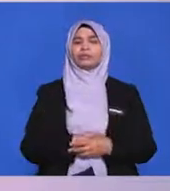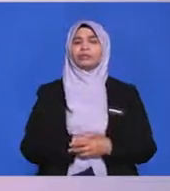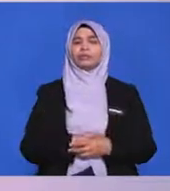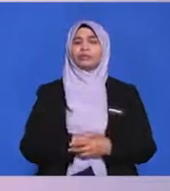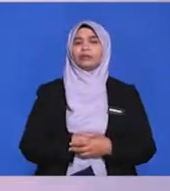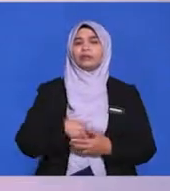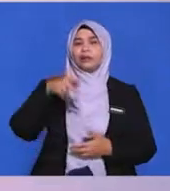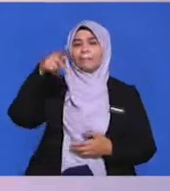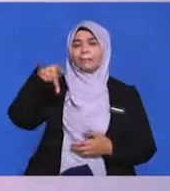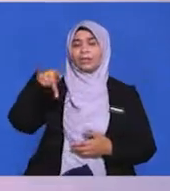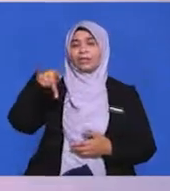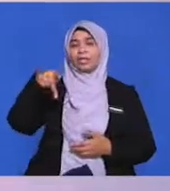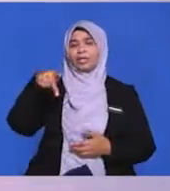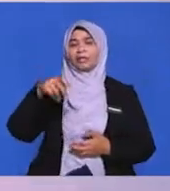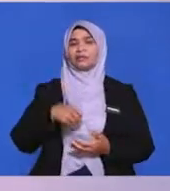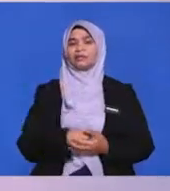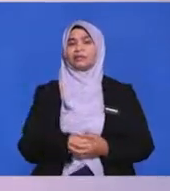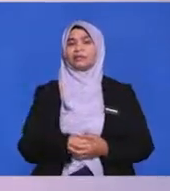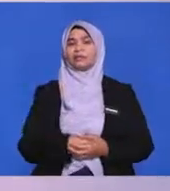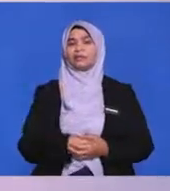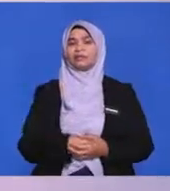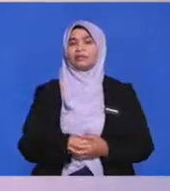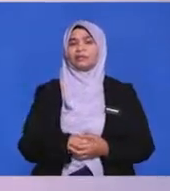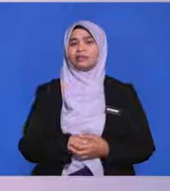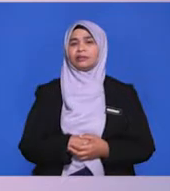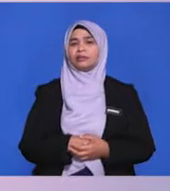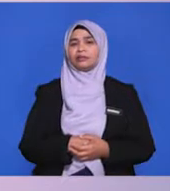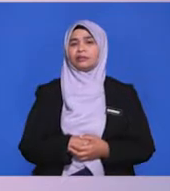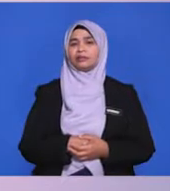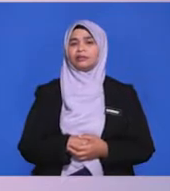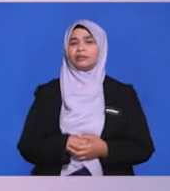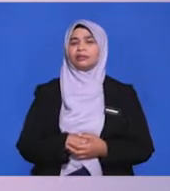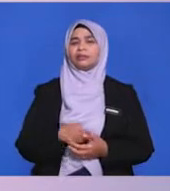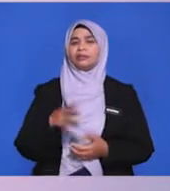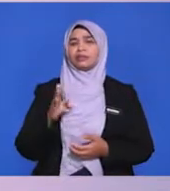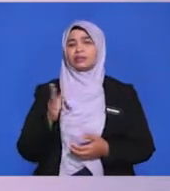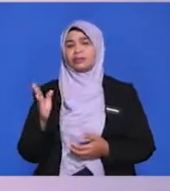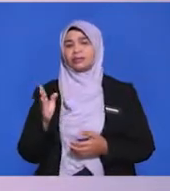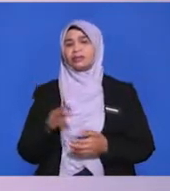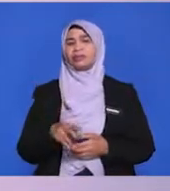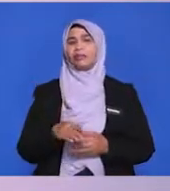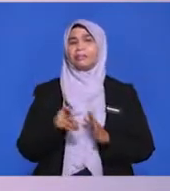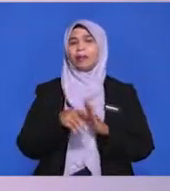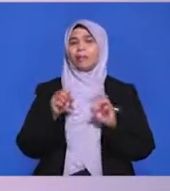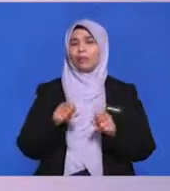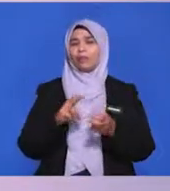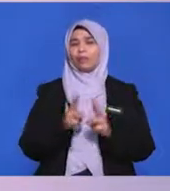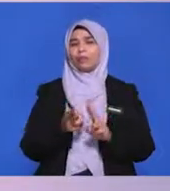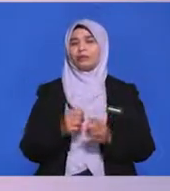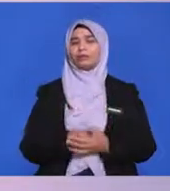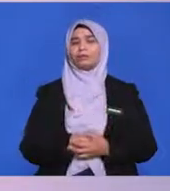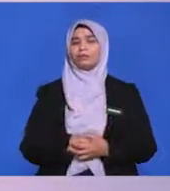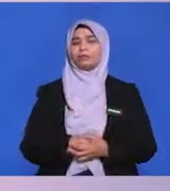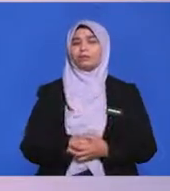hadapan menekan huruf disebelahnya adalah pembuluh ubah yang dimanfaatkan John kita